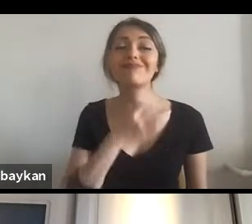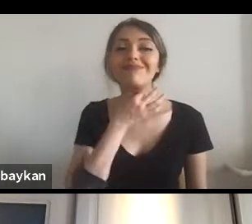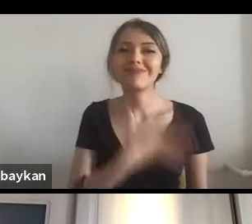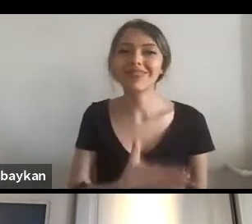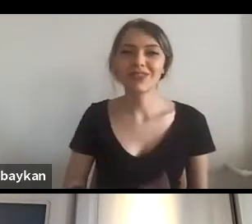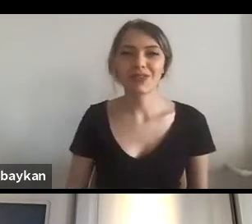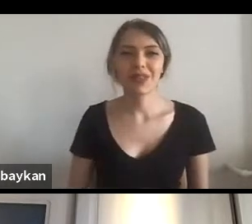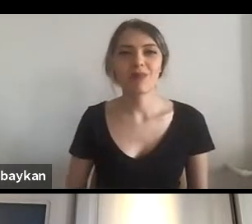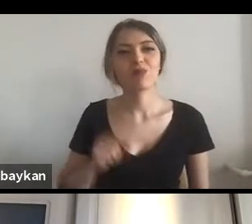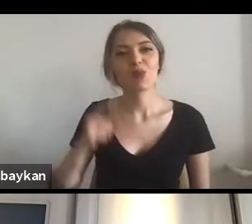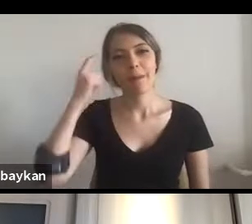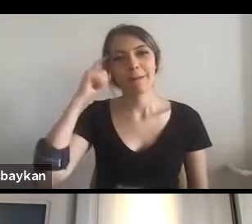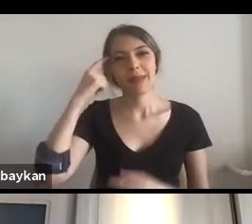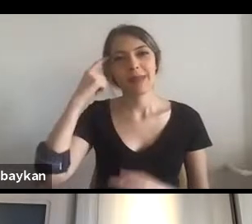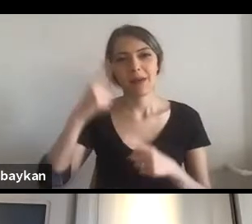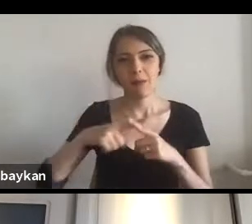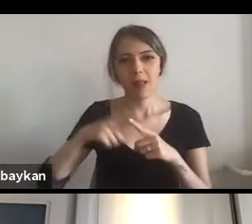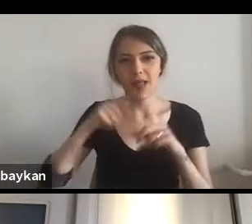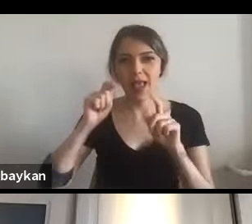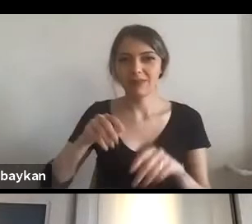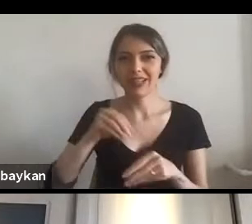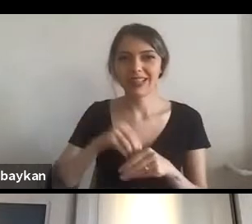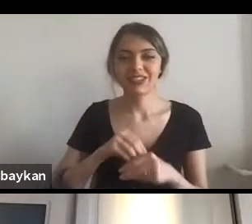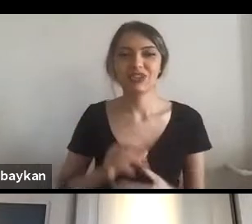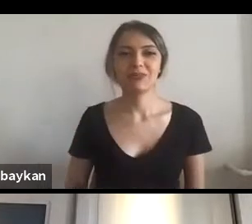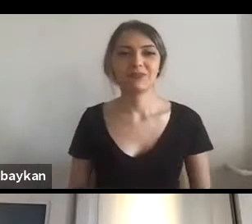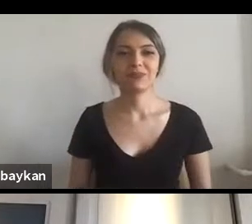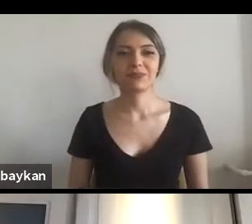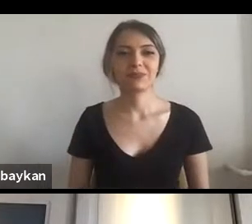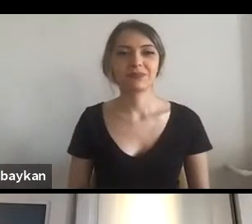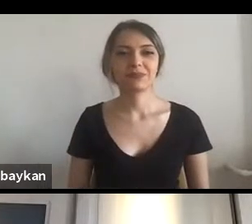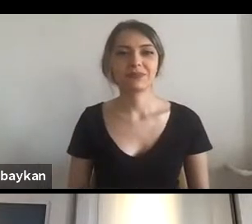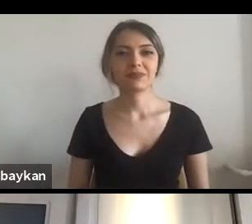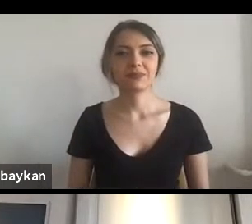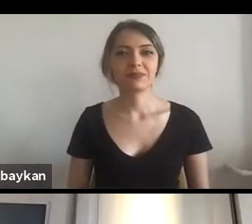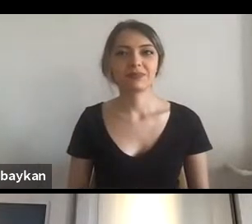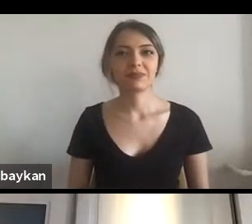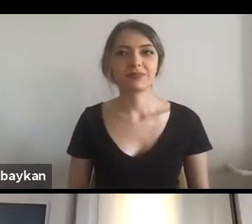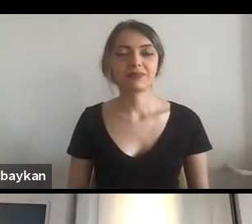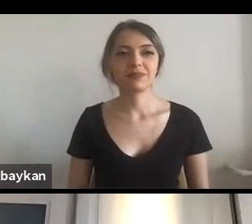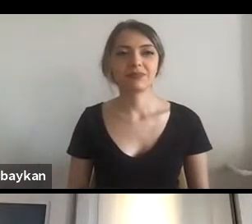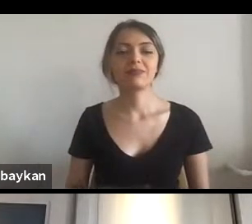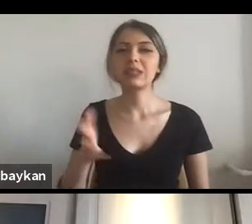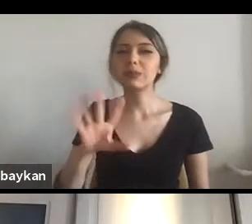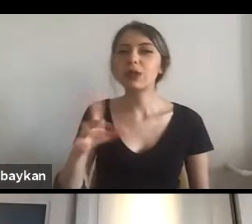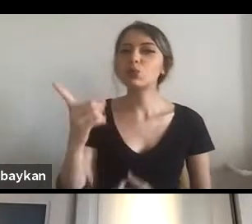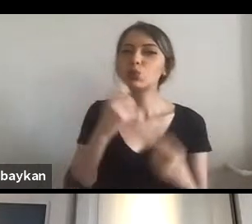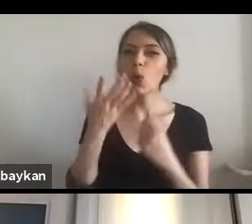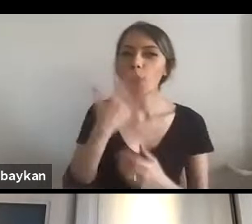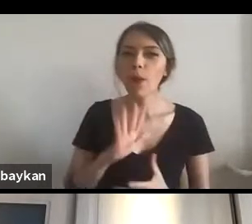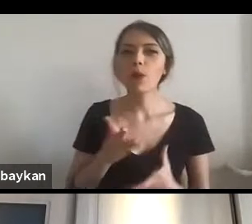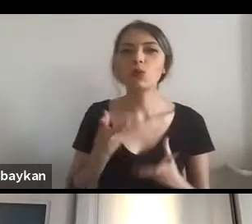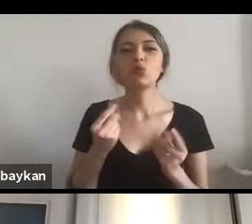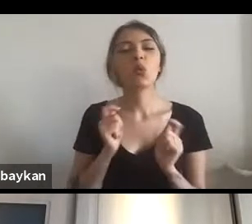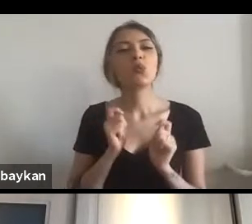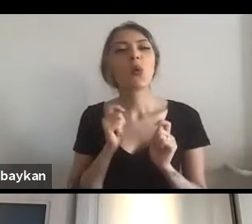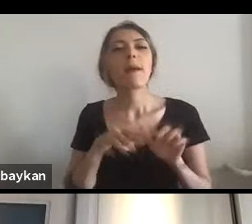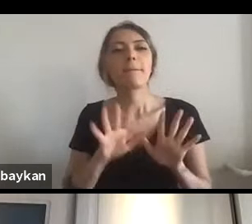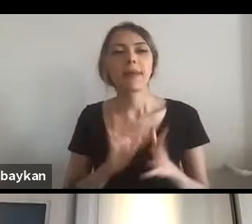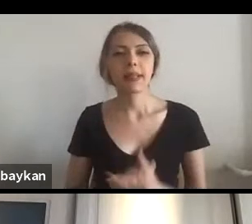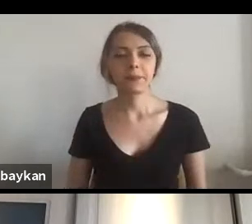Teşekkürler bu bilgiyi de bizimle paylaştığınız için. Başka soru sanıyorum yok. Çok da zorlamayalım.